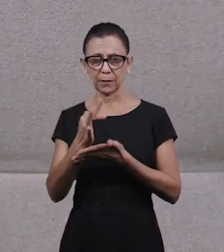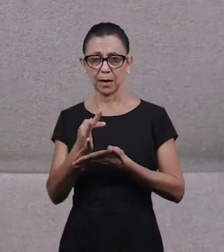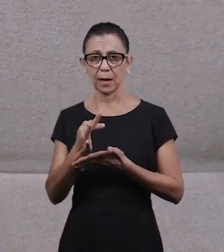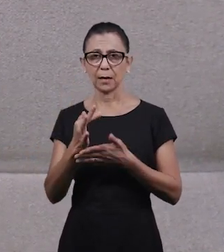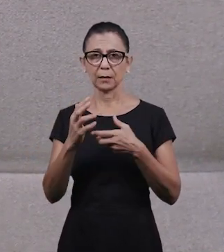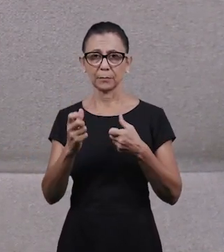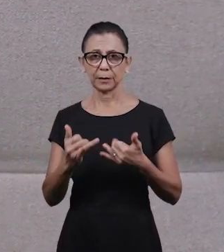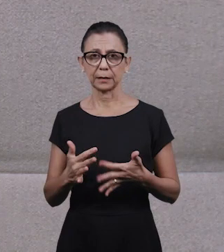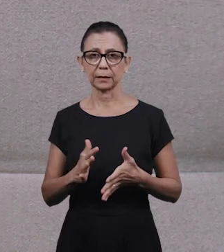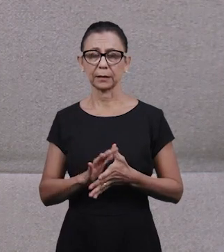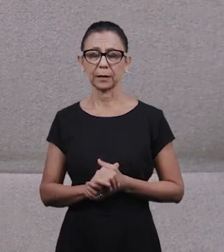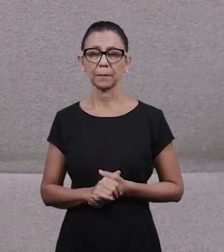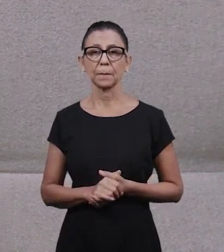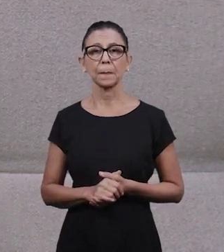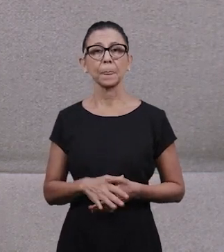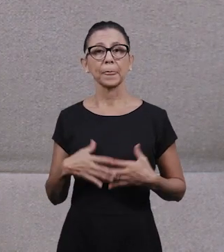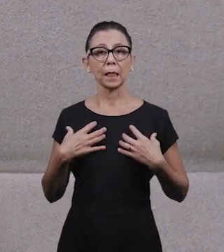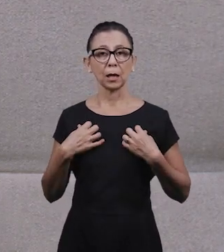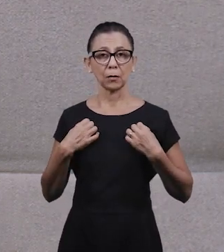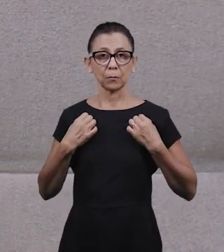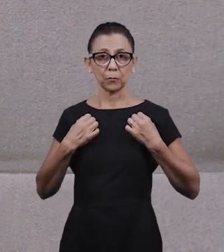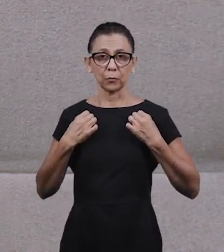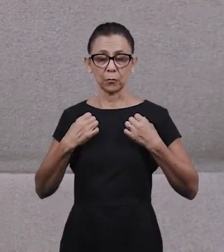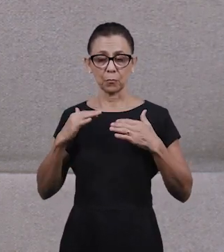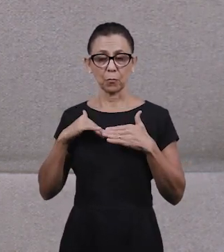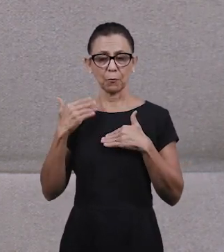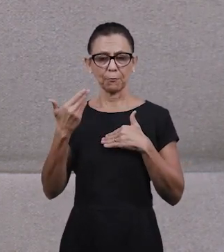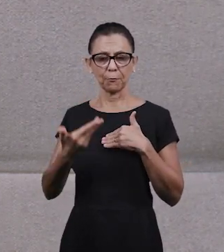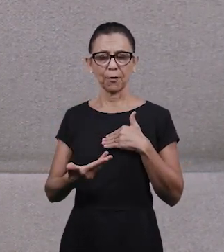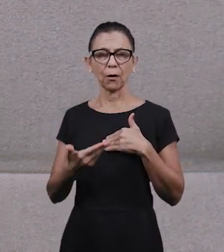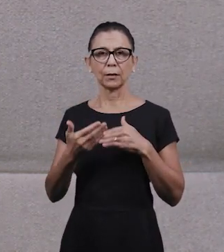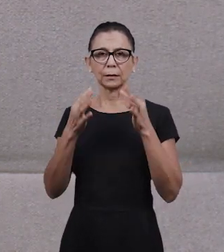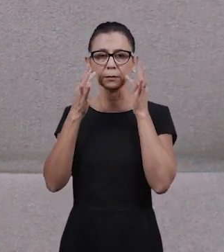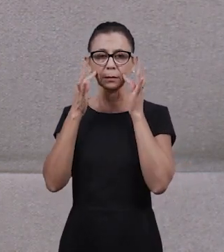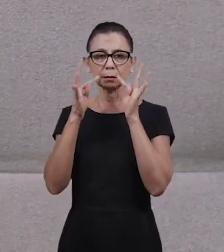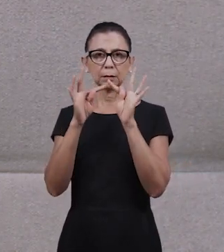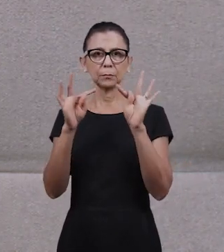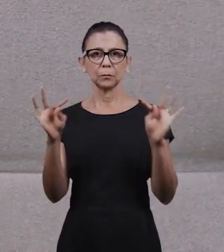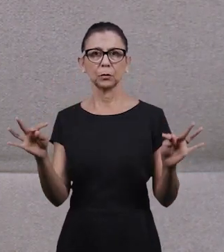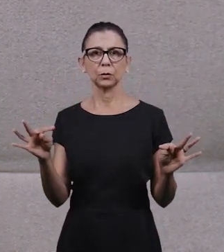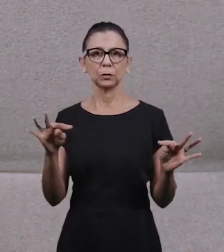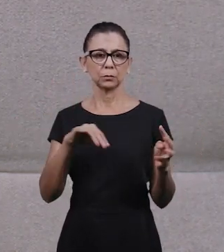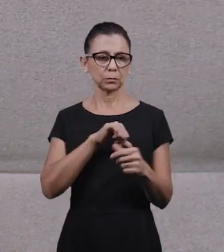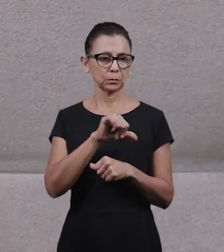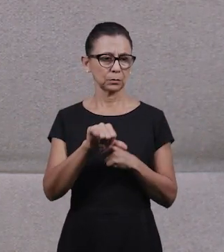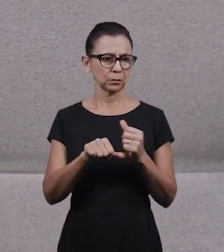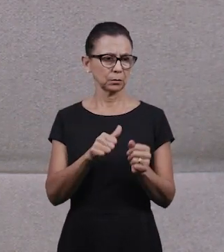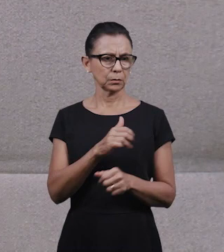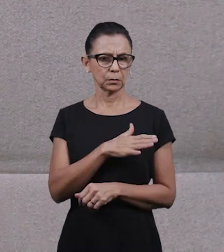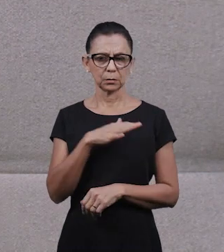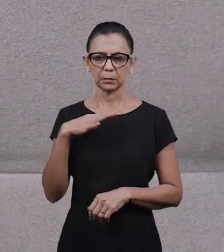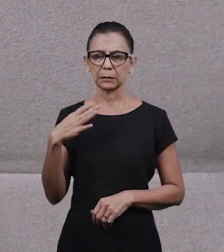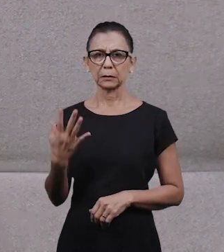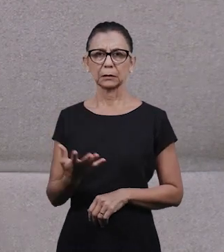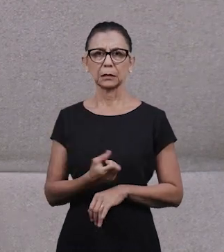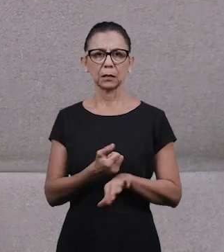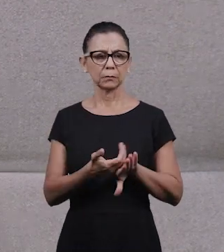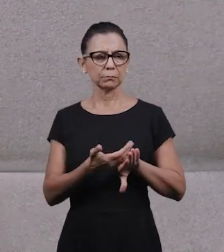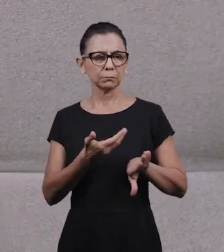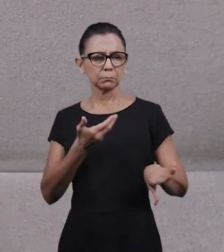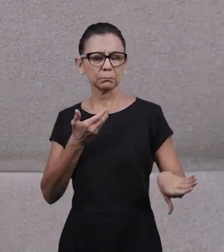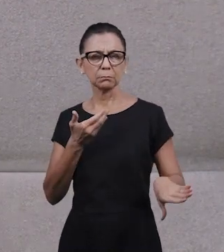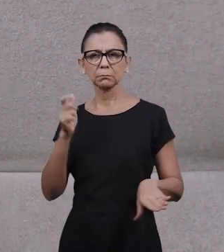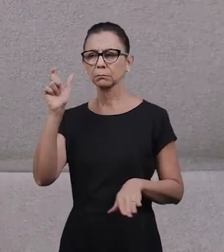qui c'est externe. Il est nécessaire de porter le témoignage d'une vie sauvée, transformée, sanctifiée en